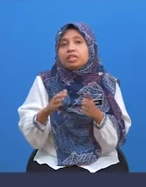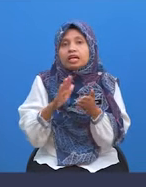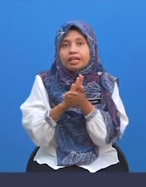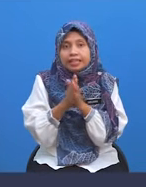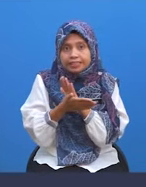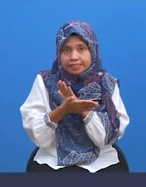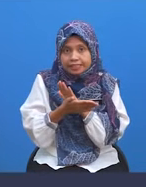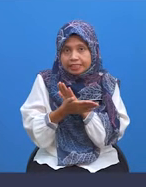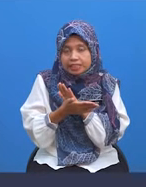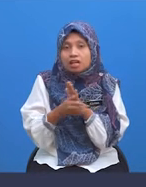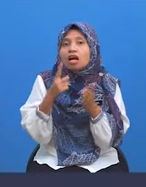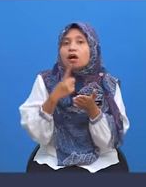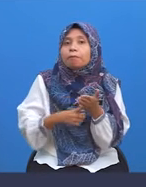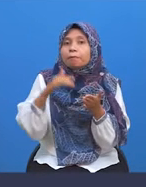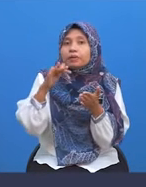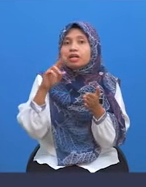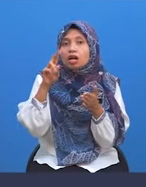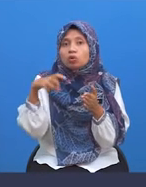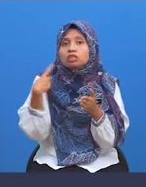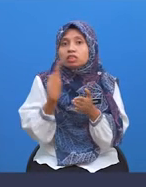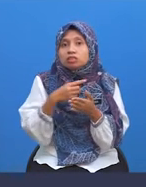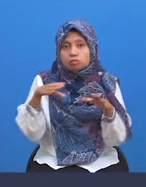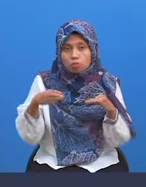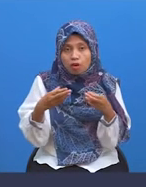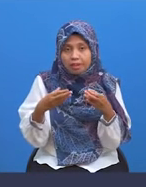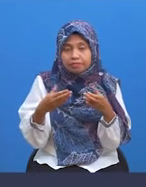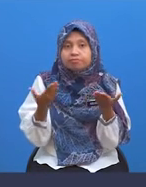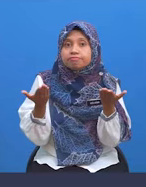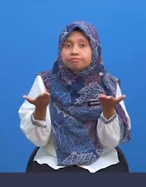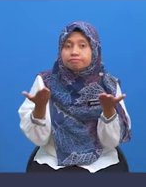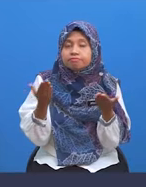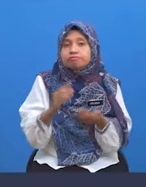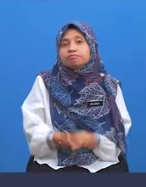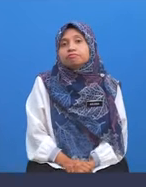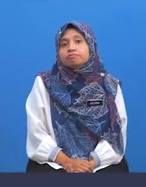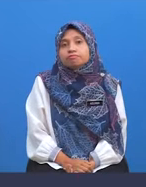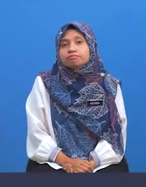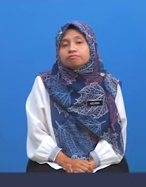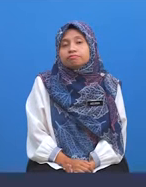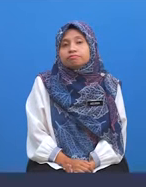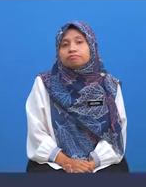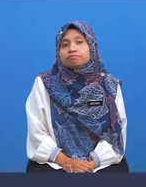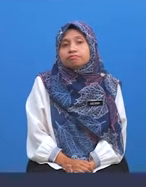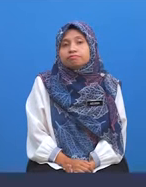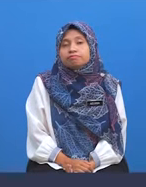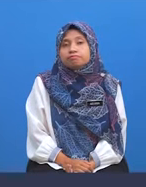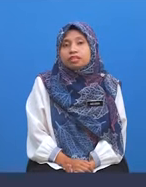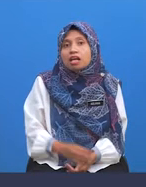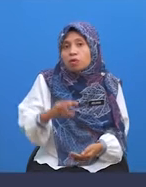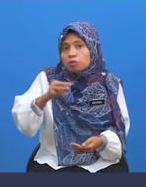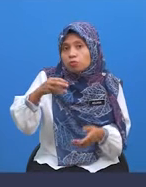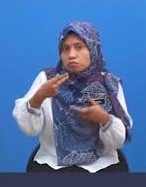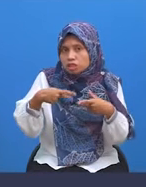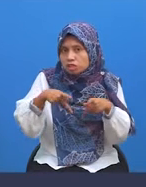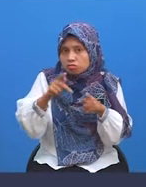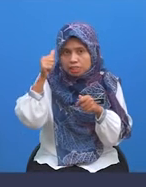Murid-murid perlu ingat, semua graf yang dilukis mestilah mengikut had yang diberikan